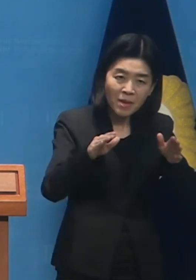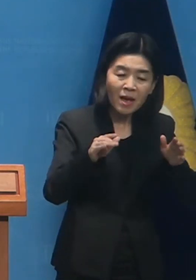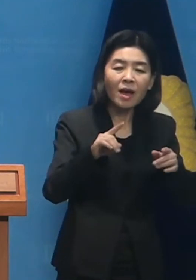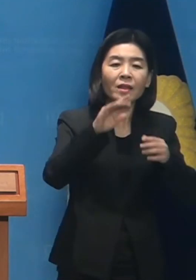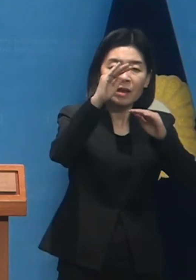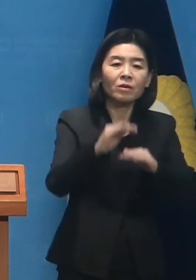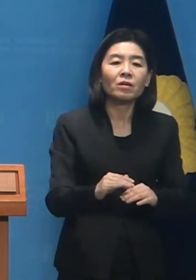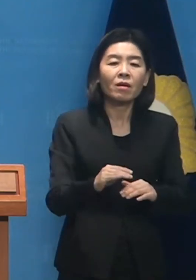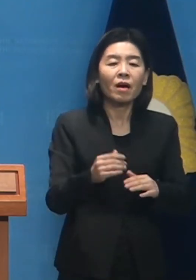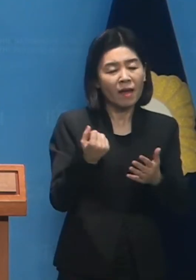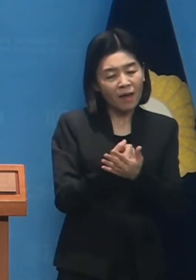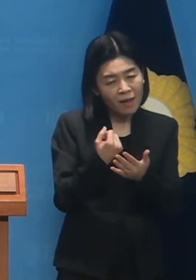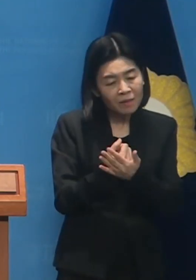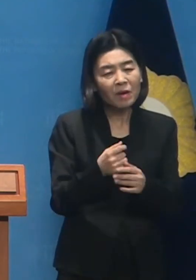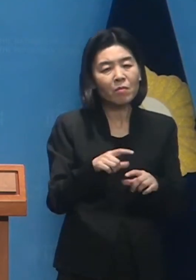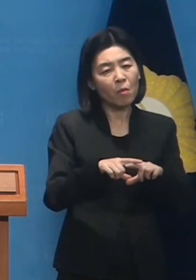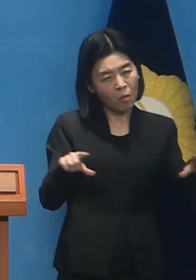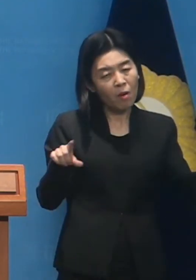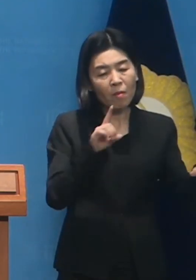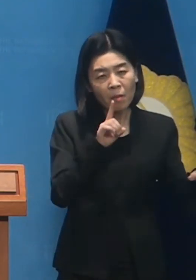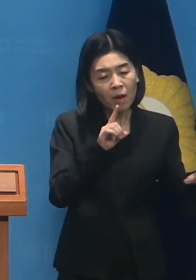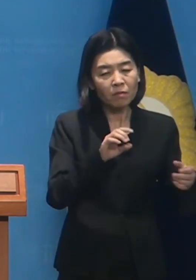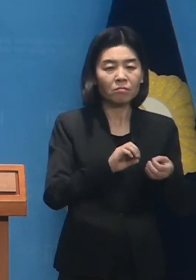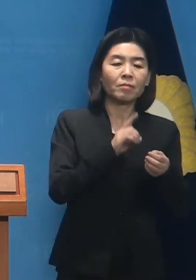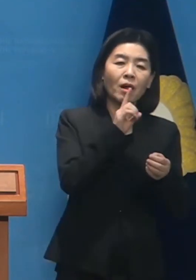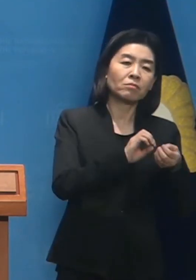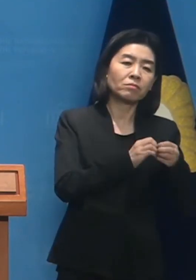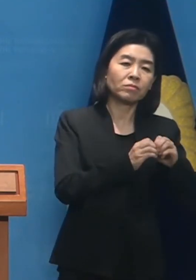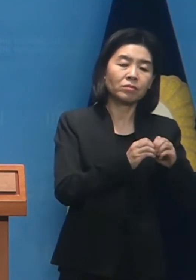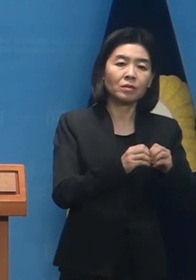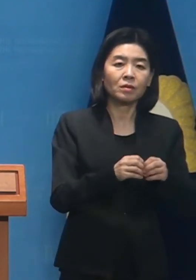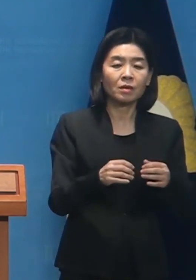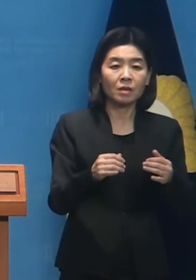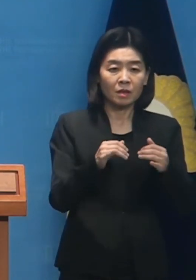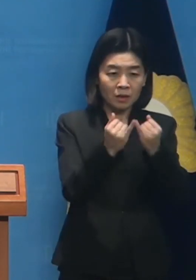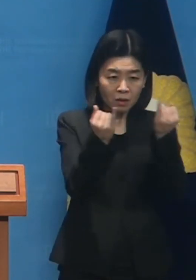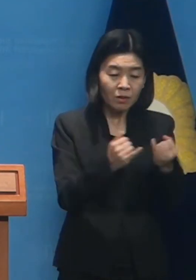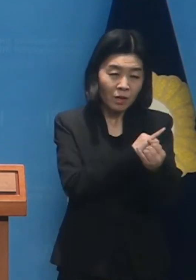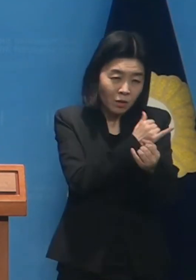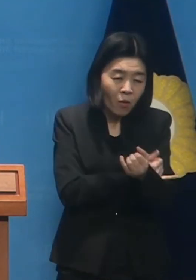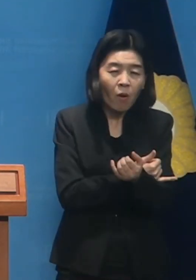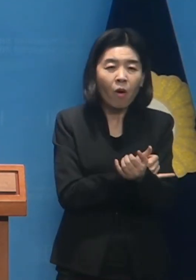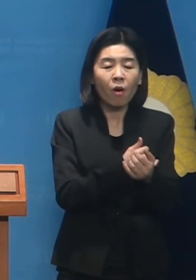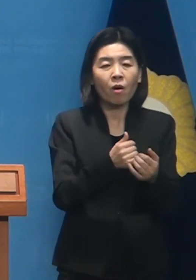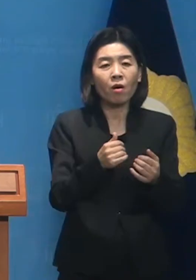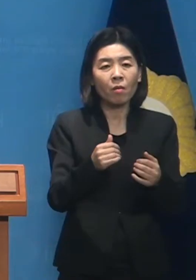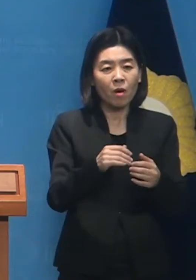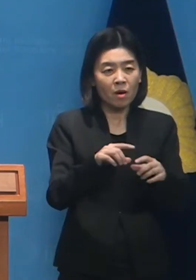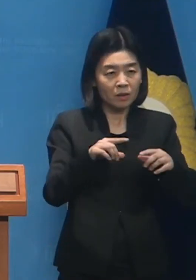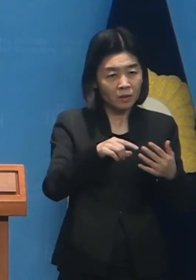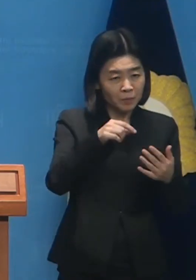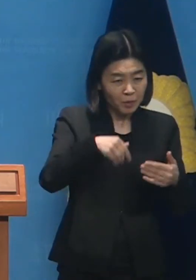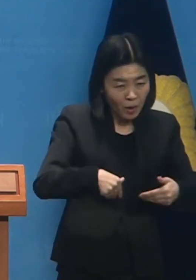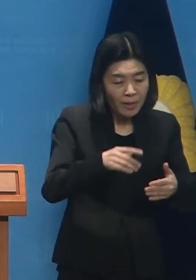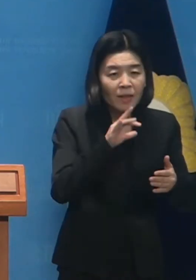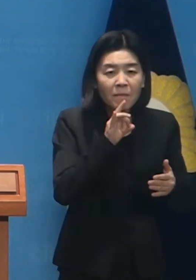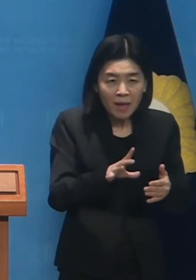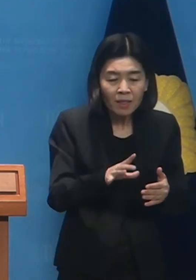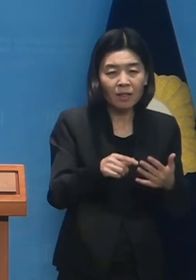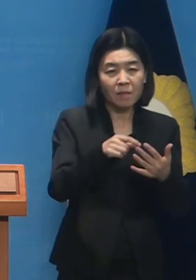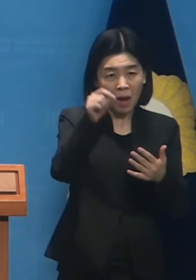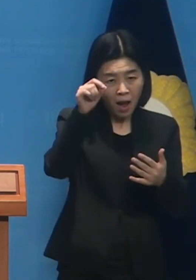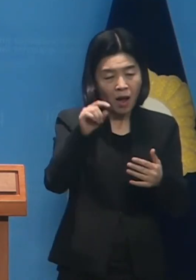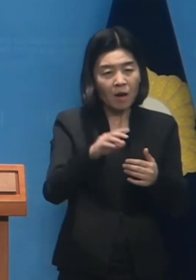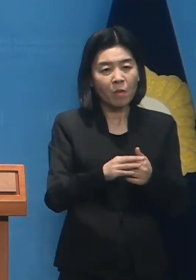하기도 했습니다. 선택적 여성 인권, 편파리용 여성파리 그만하십시오. 정작